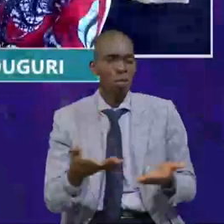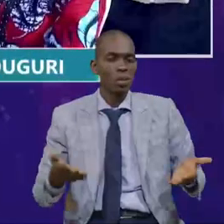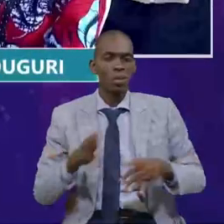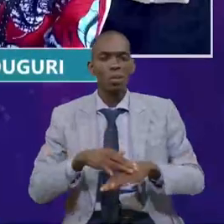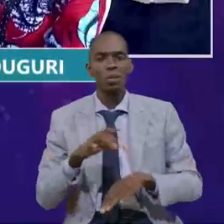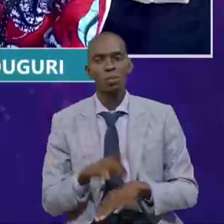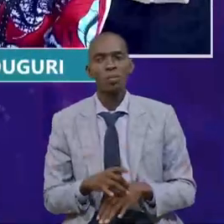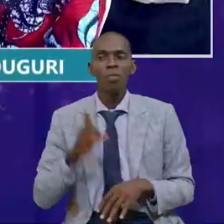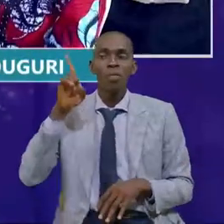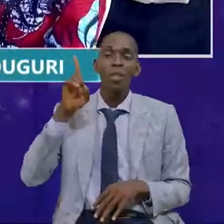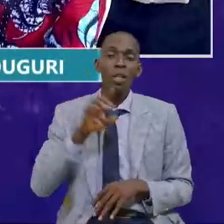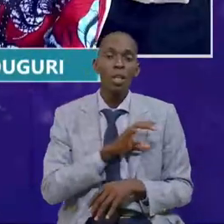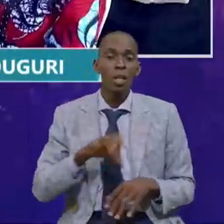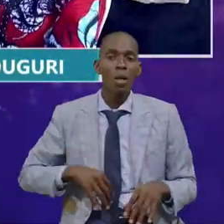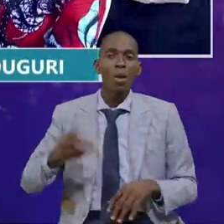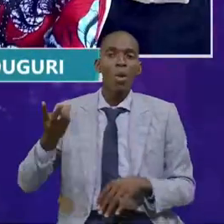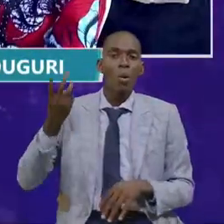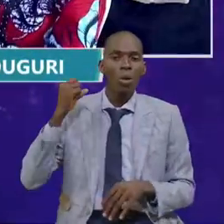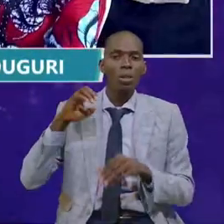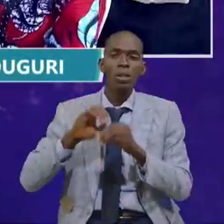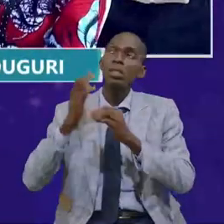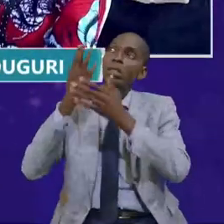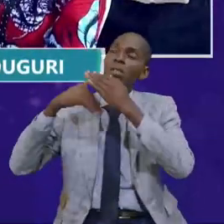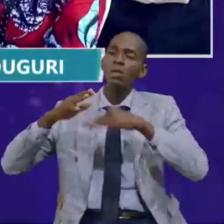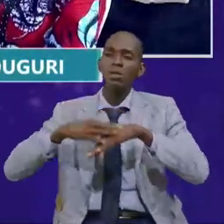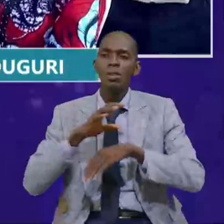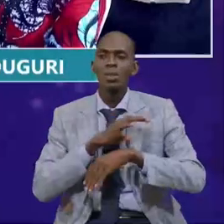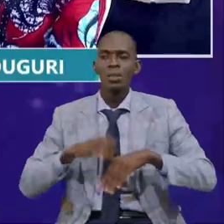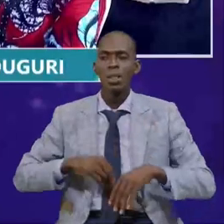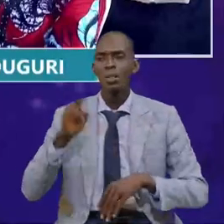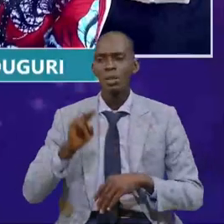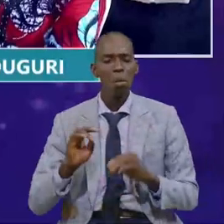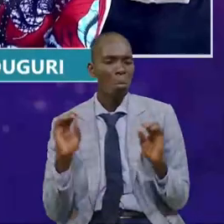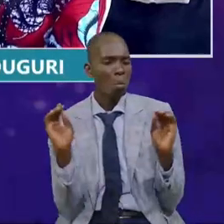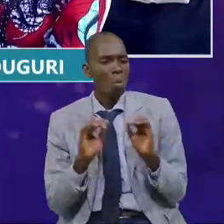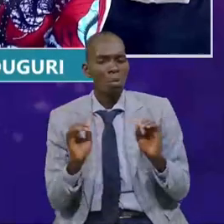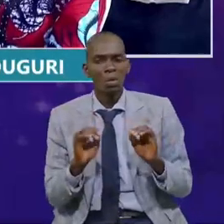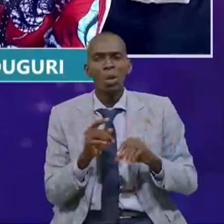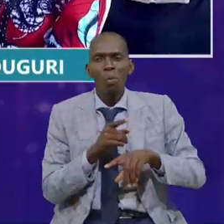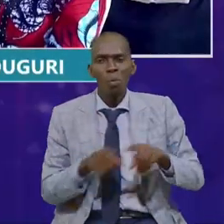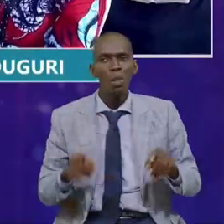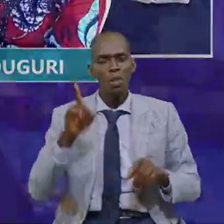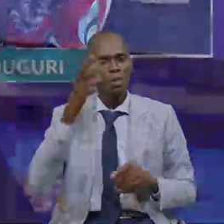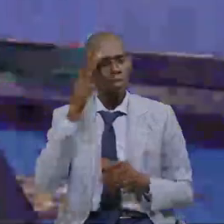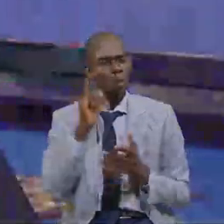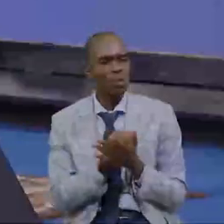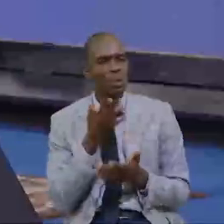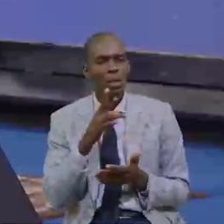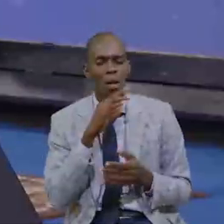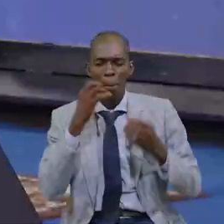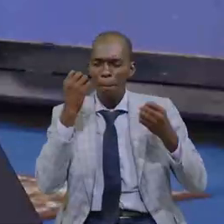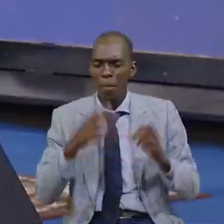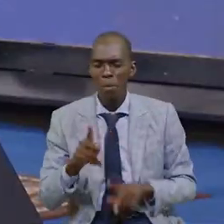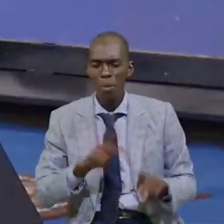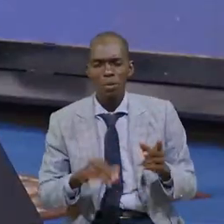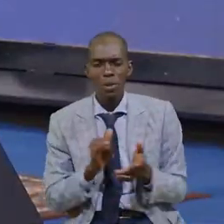sur terre. Il était au ciel, il n'avait besoin de rien du tout, mais il savait qu'il y avait des hommes et des femmes